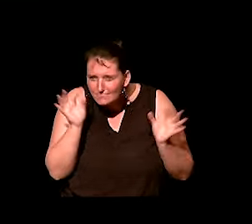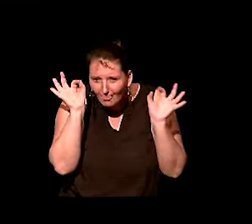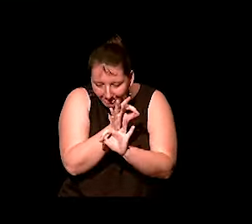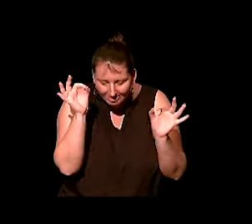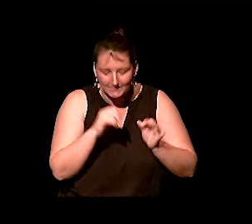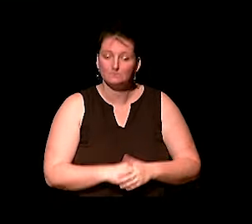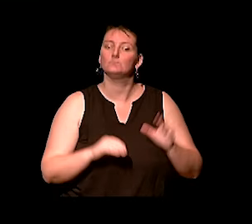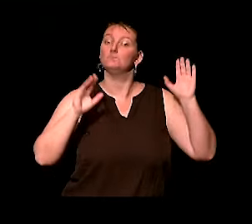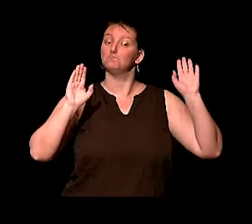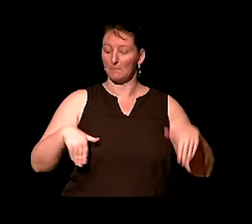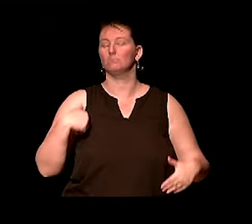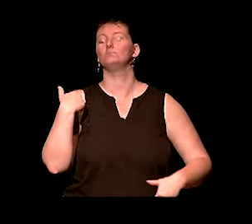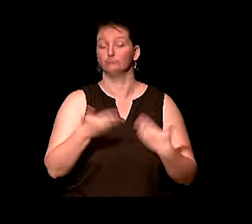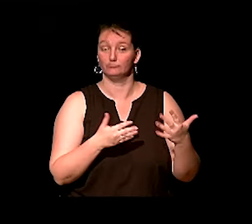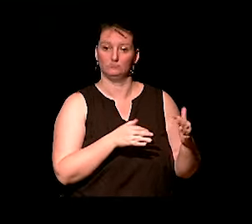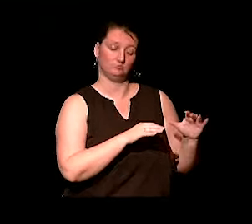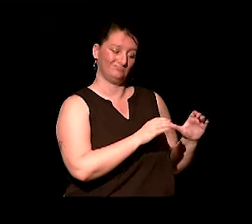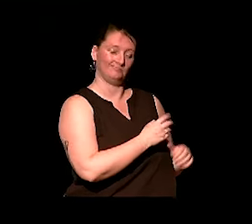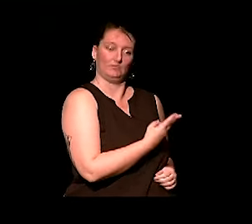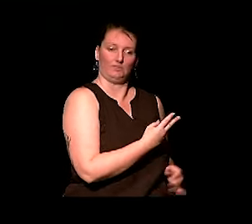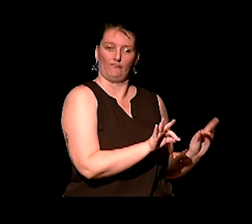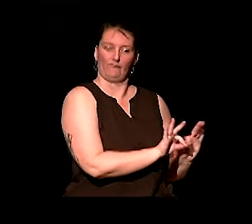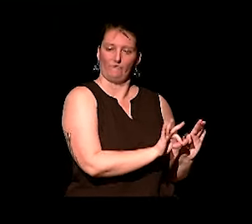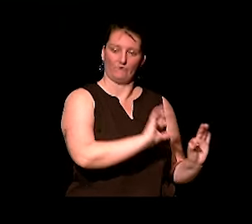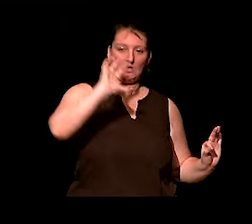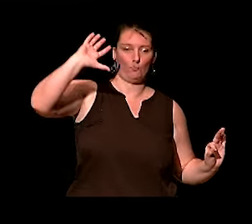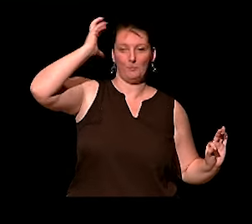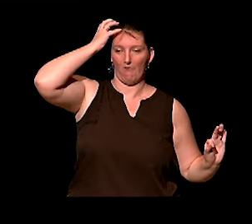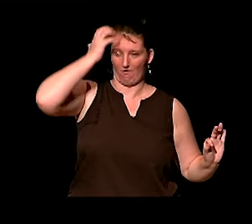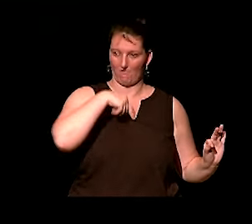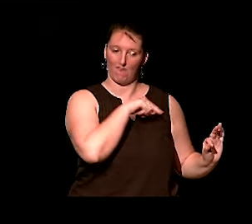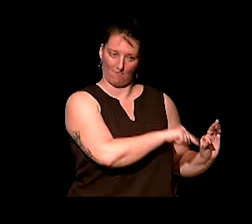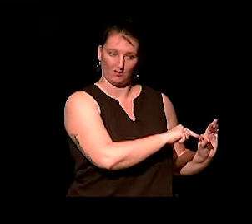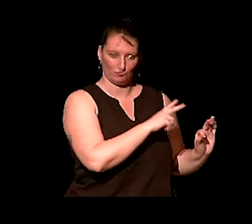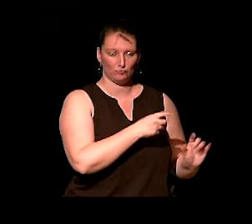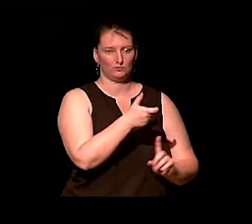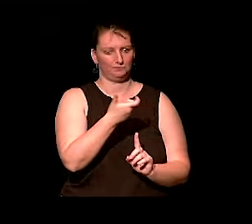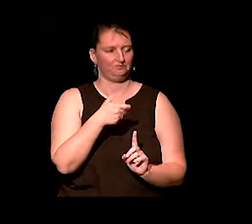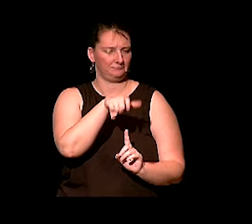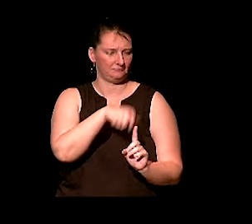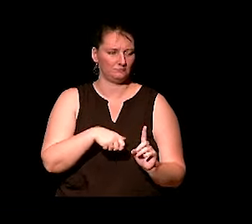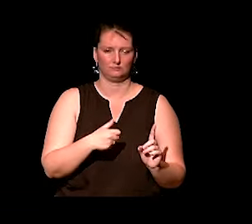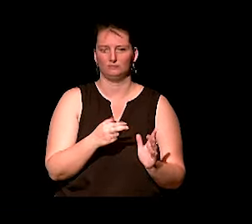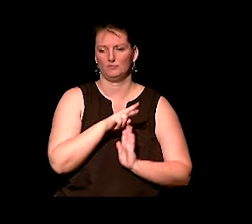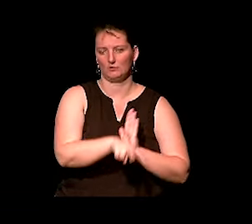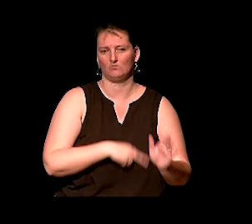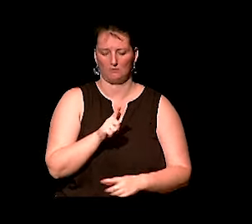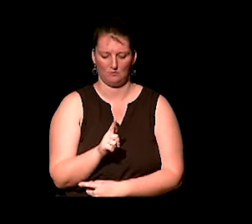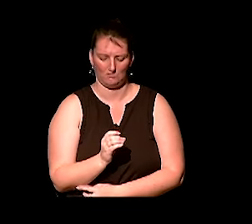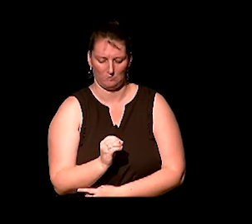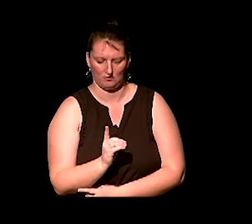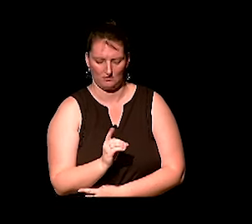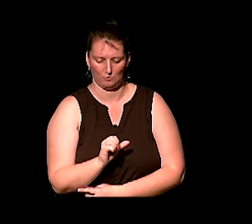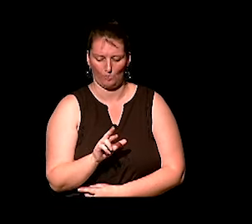tout de même, les frères Lumière ont été vus, et la parole est célèbre, et elle est de Jean-Luc Godard. Les frères